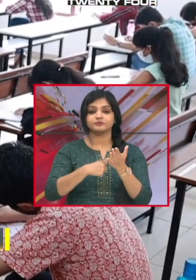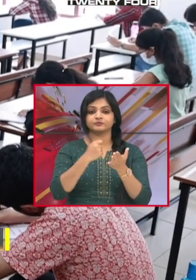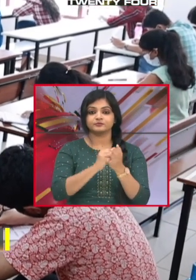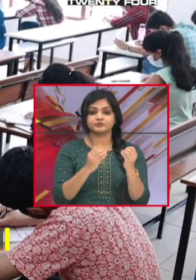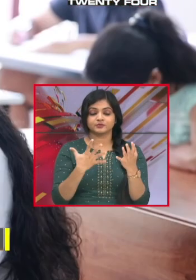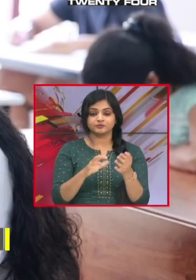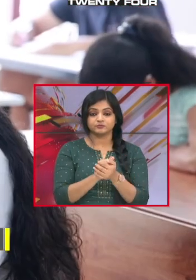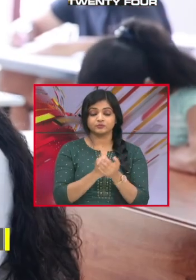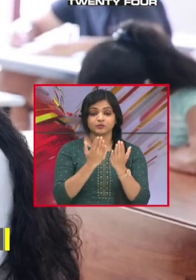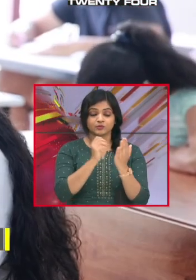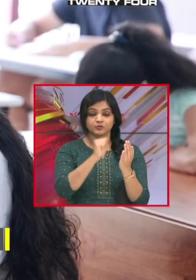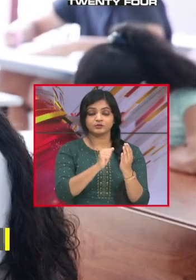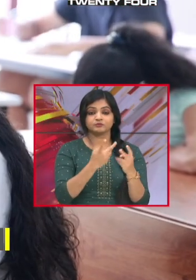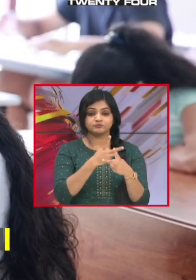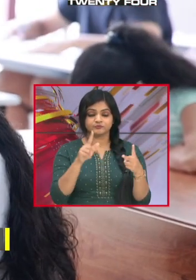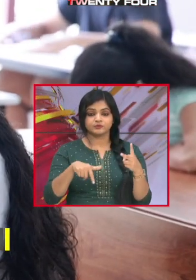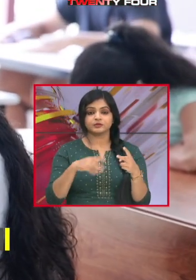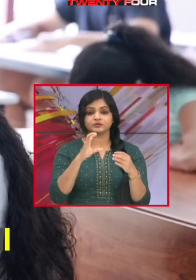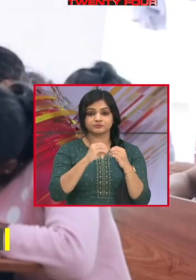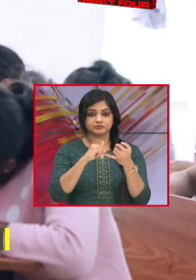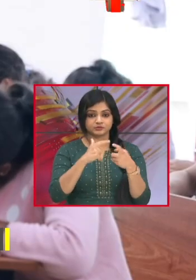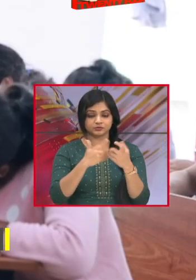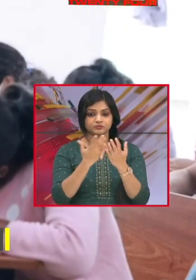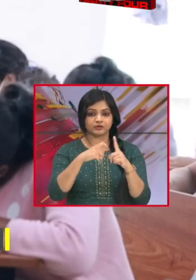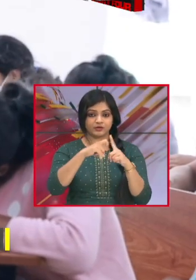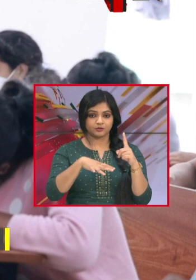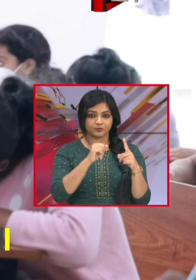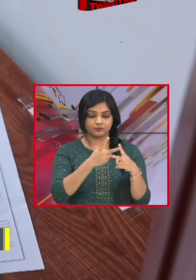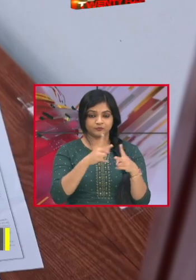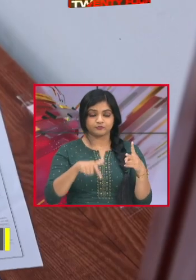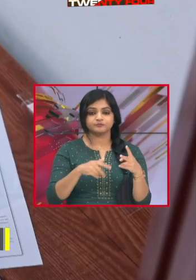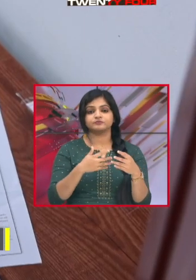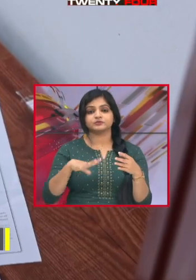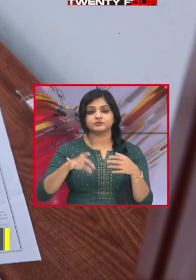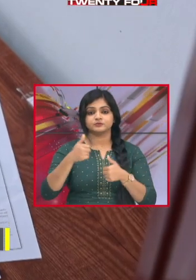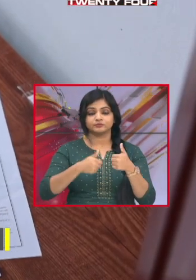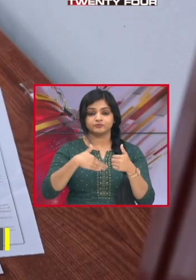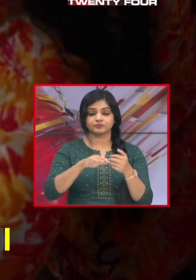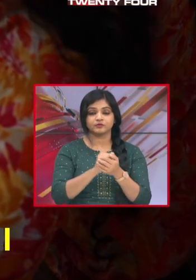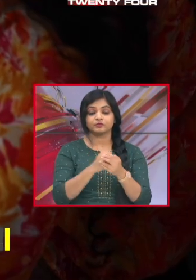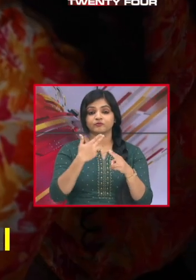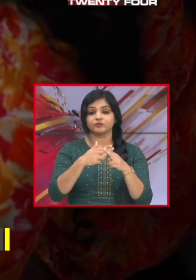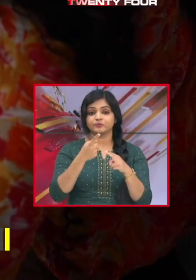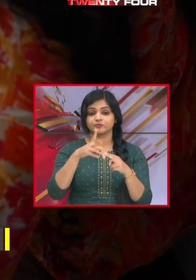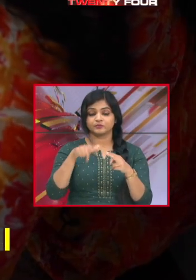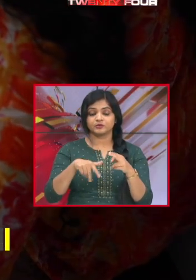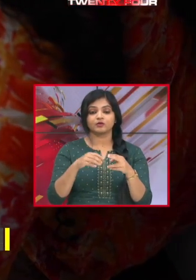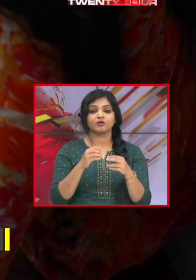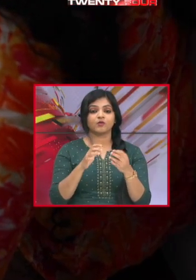അതത് സിലബസ് അനുസരിച്ച് വെവ്വേറെയാണ് പരീക്ഷ. February 12 ഓൺലൈനായും April 2 ഓഫ്ലൈനായും പരീക്ഷ